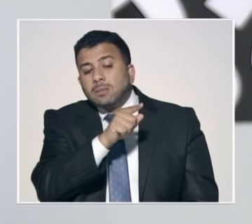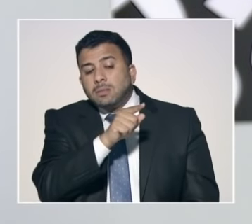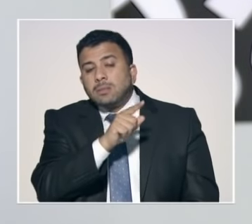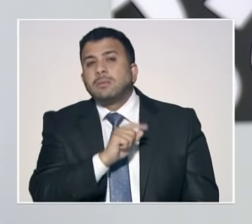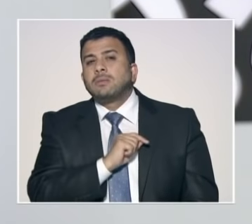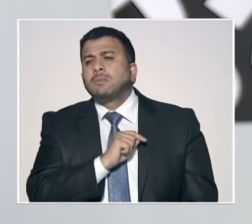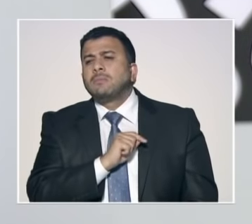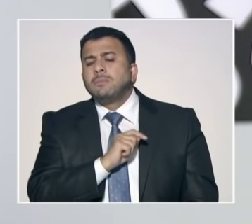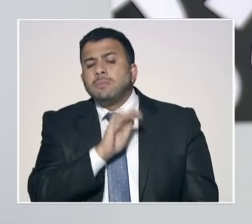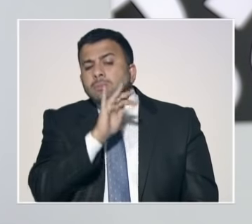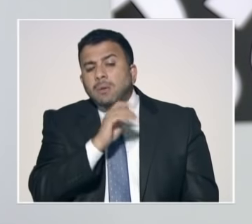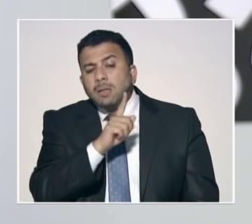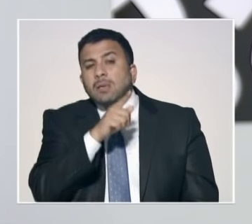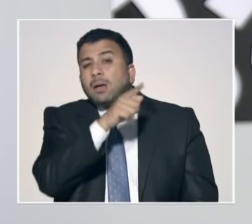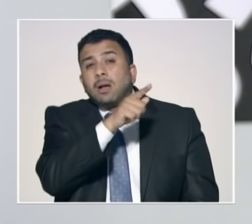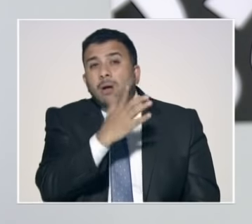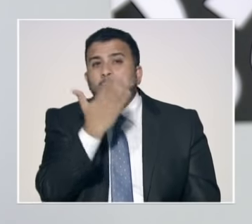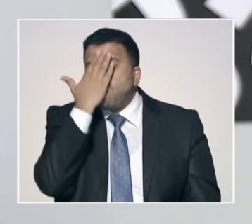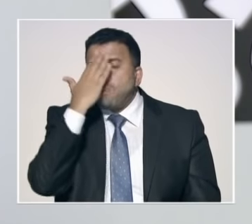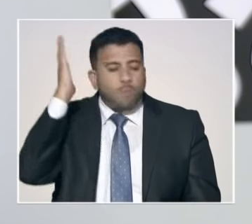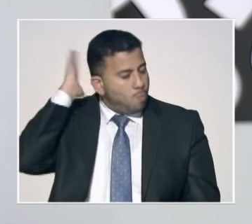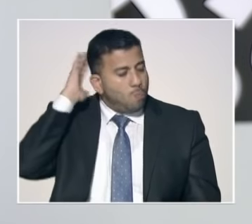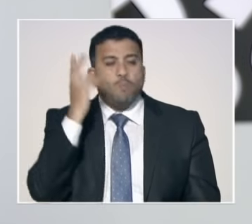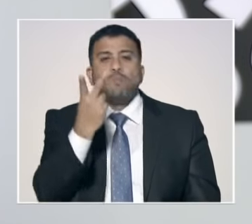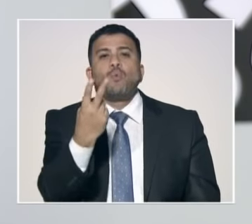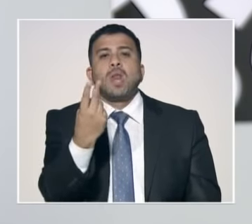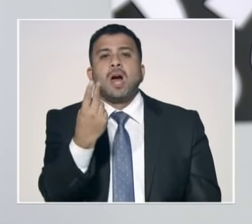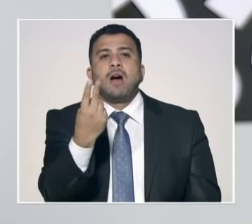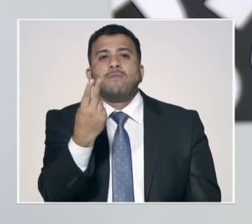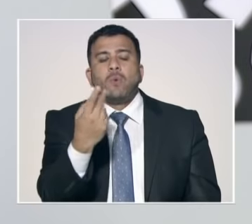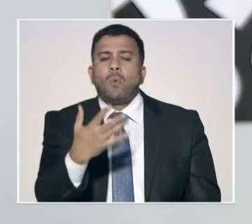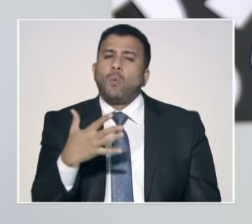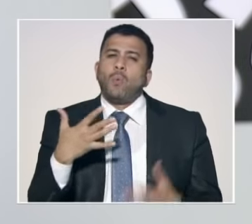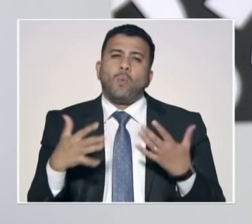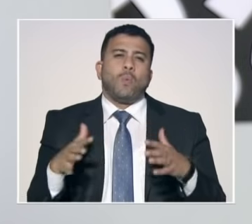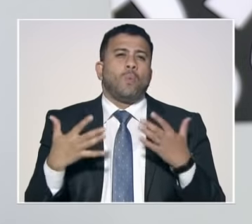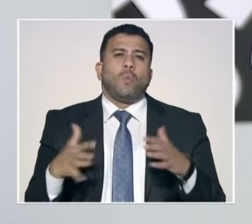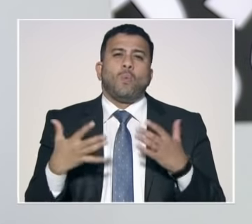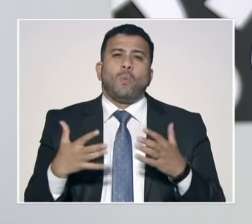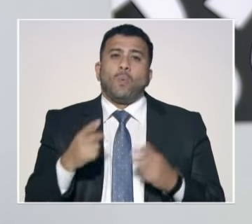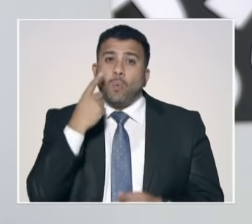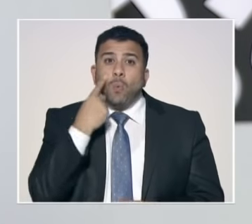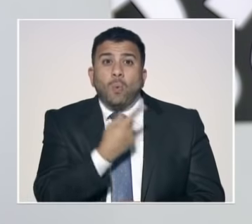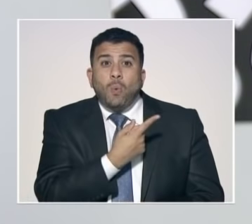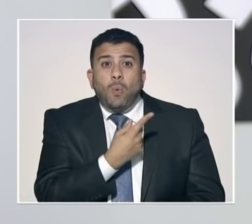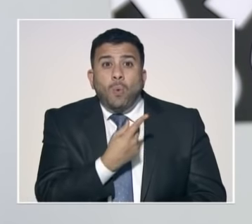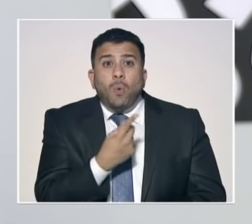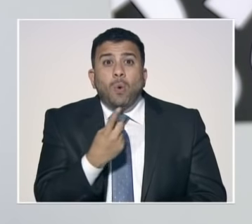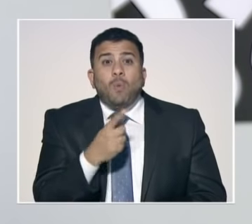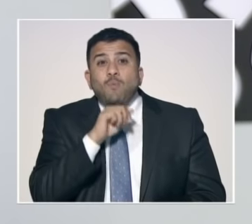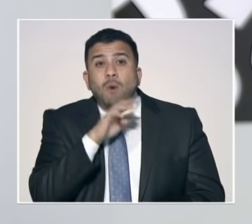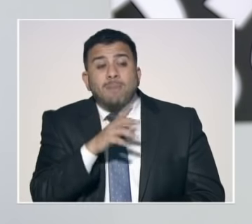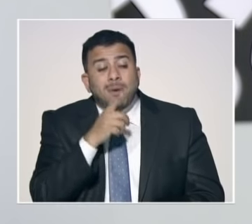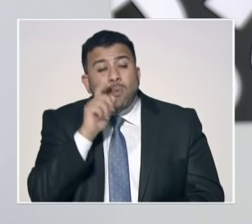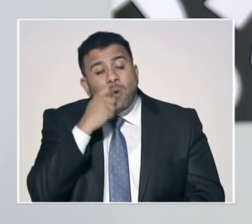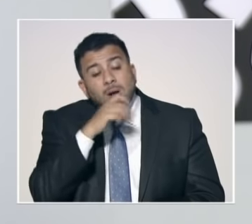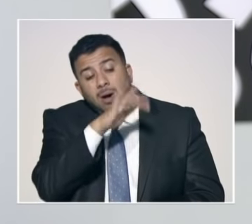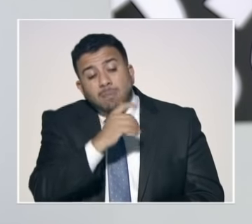منافق، علم بأنه منافق خاصة في صلاة الفجر وفي صلاة العشاء، ولذلك يقول جل وعلا